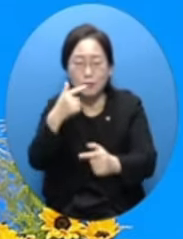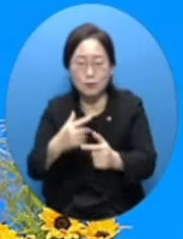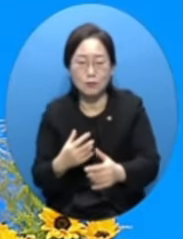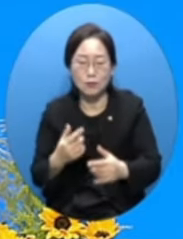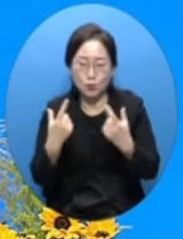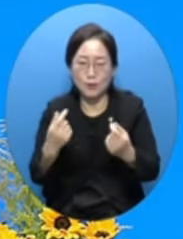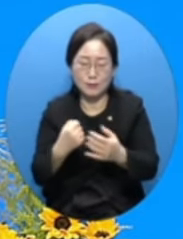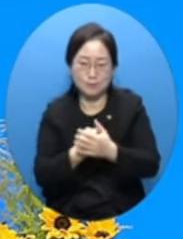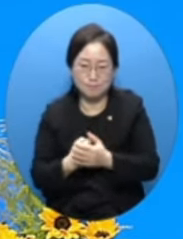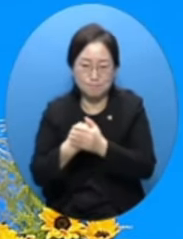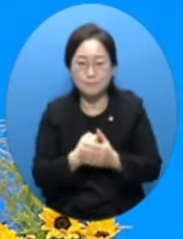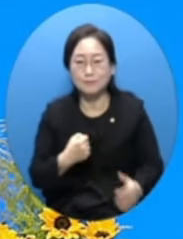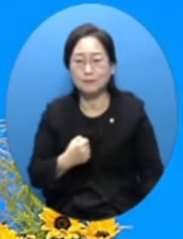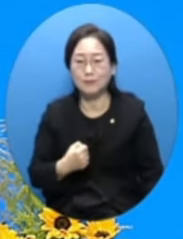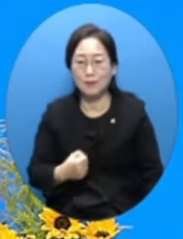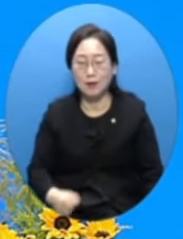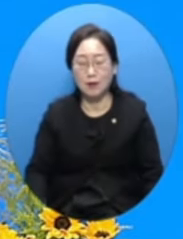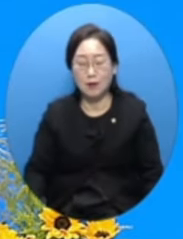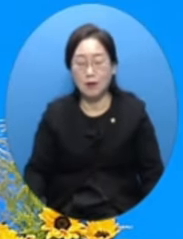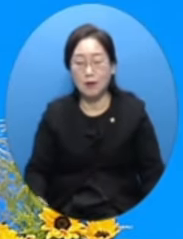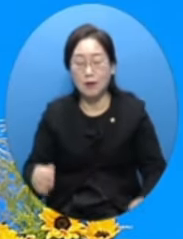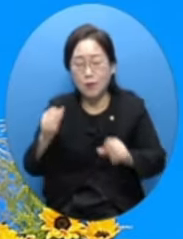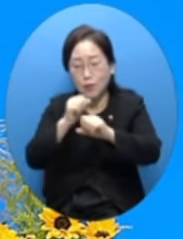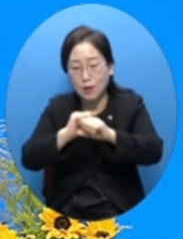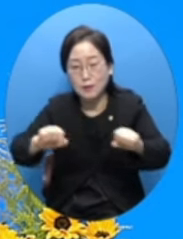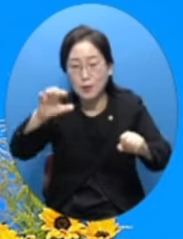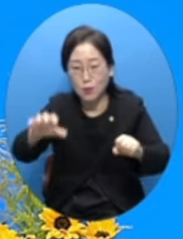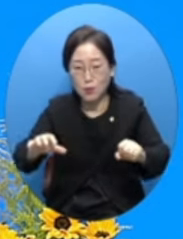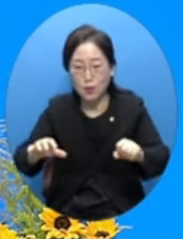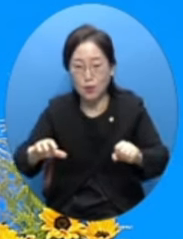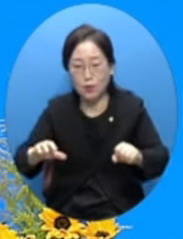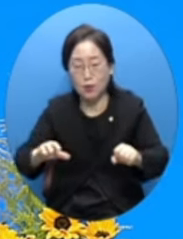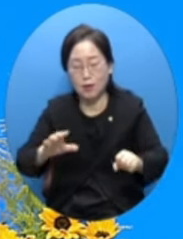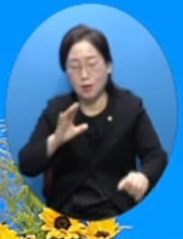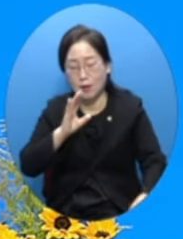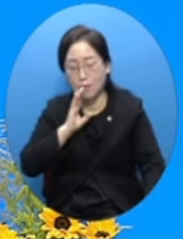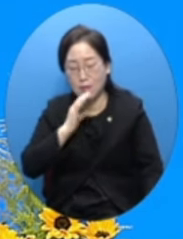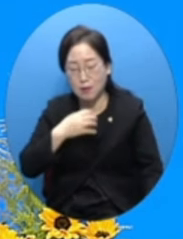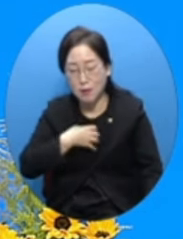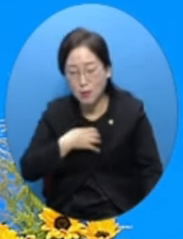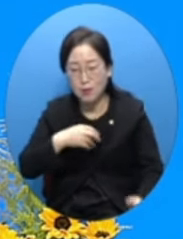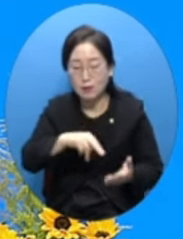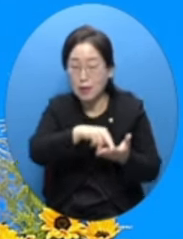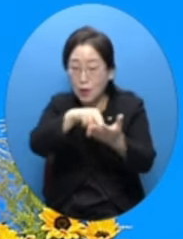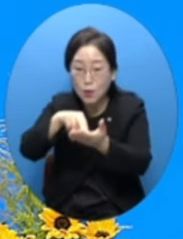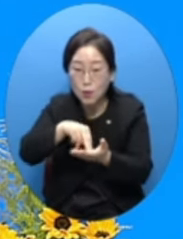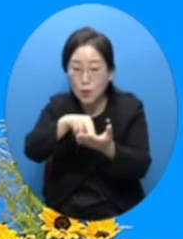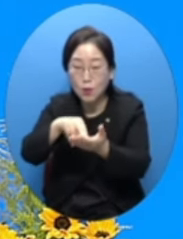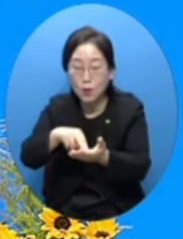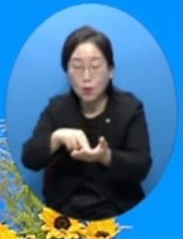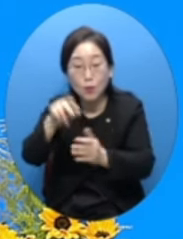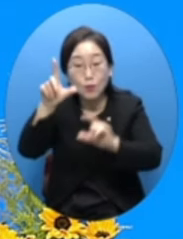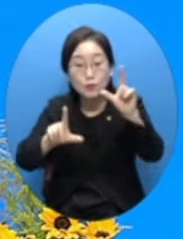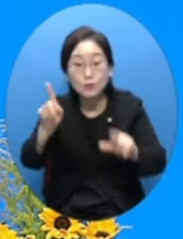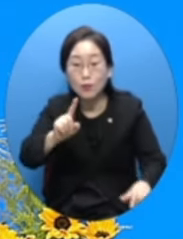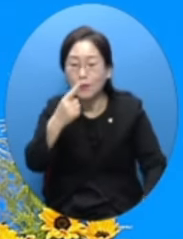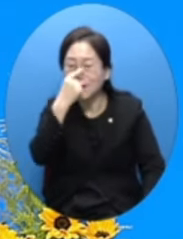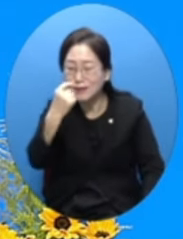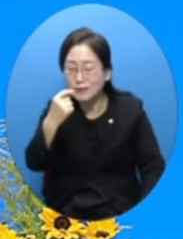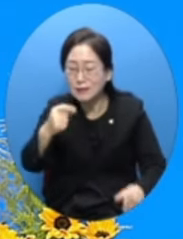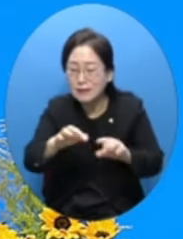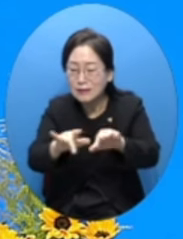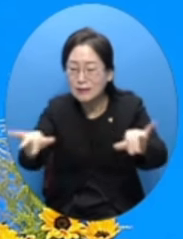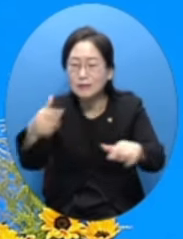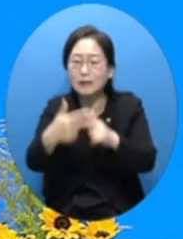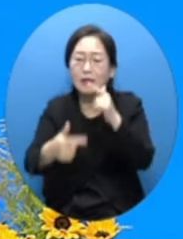광야에서 거칠고 외롭게 자라난 그 가시떨기 인생이 우리들의